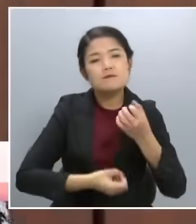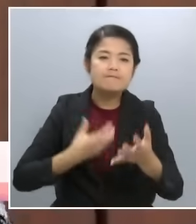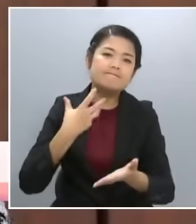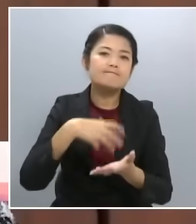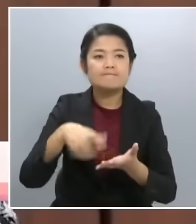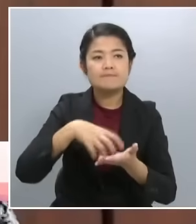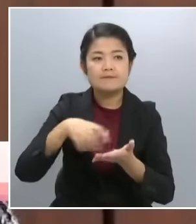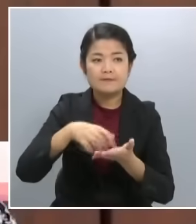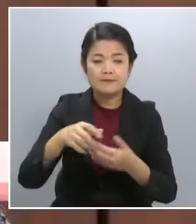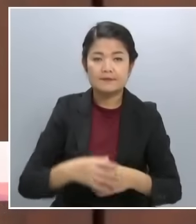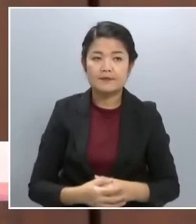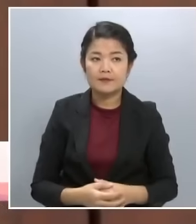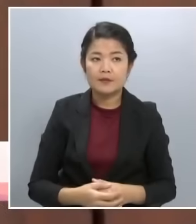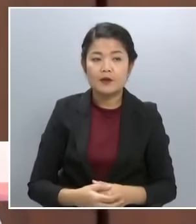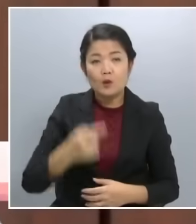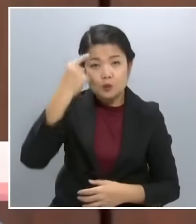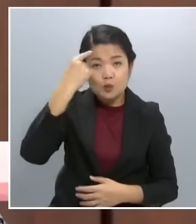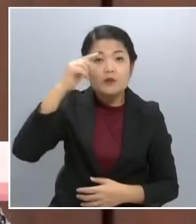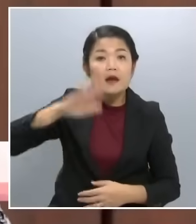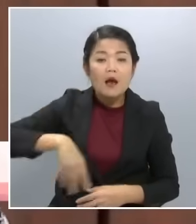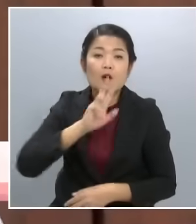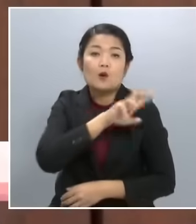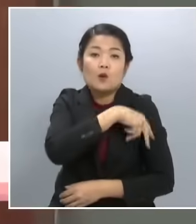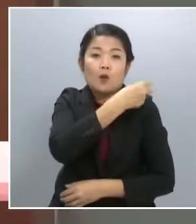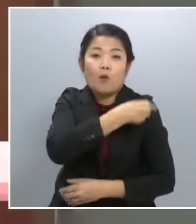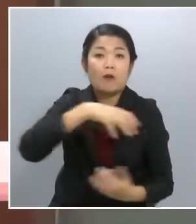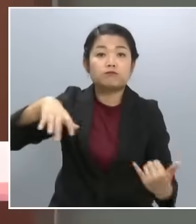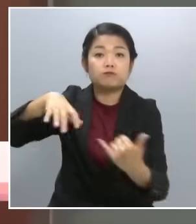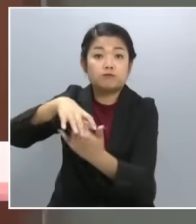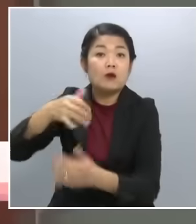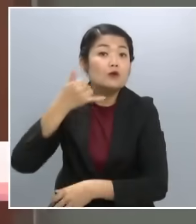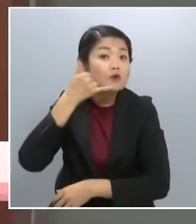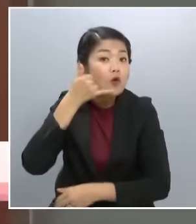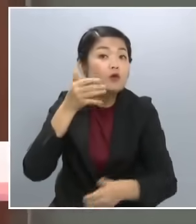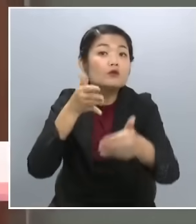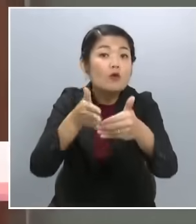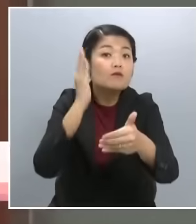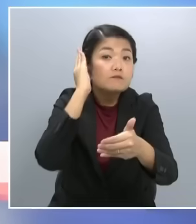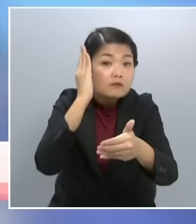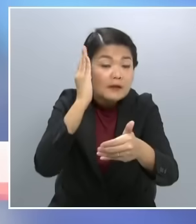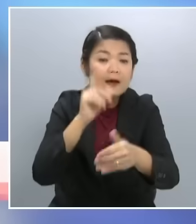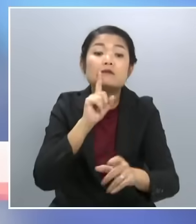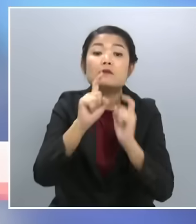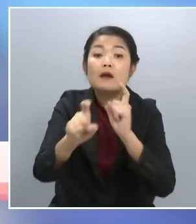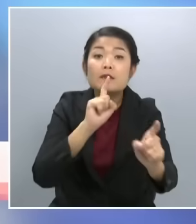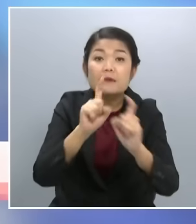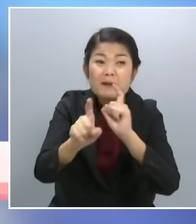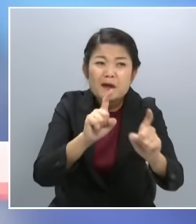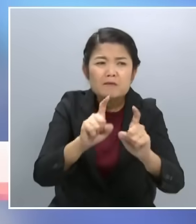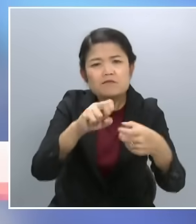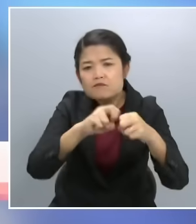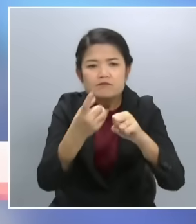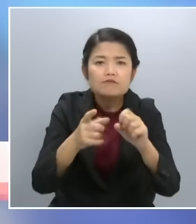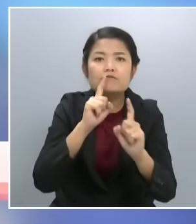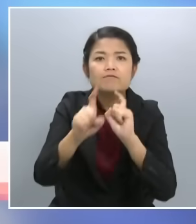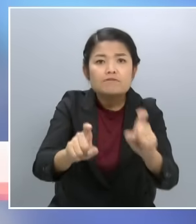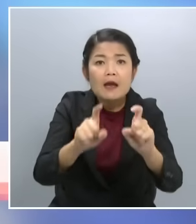ครับจนสุดท้ายเนี่ยเธอมารู้อีกทีว่าแพรวเนี่ยเข้าโรงพยาบาลจึงโทรไปหาโบ้เพื่อสอบถามเรื่องราวทั้งหมดที่มันเกิดขึ้นว่าอะไรมันเกิดขึ้น